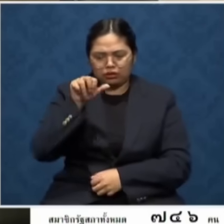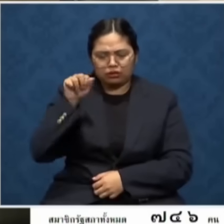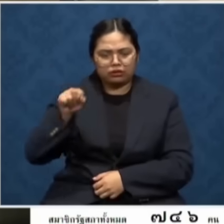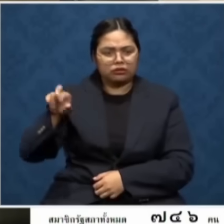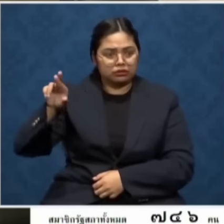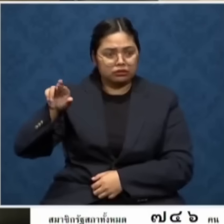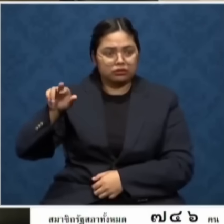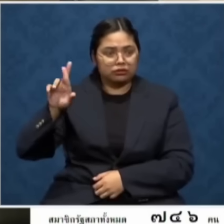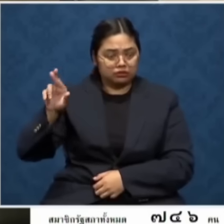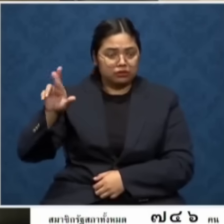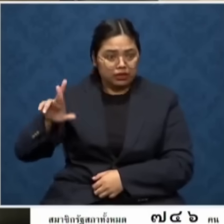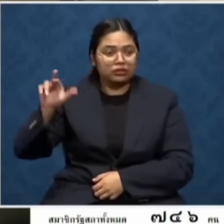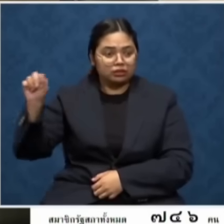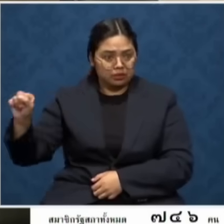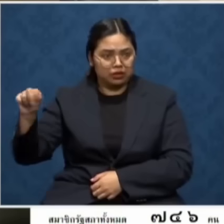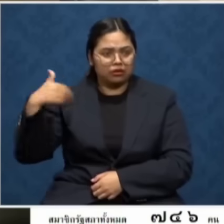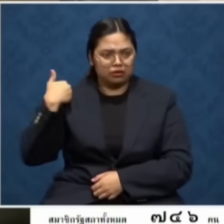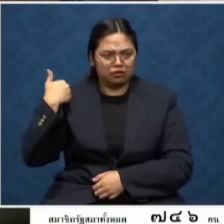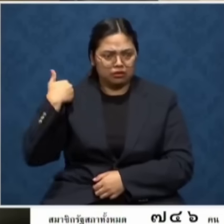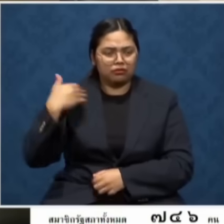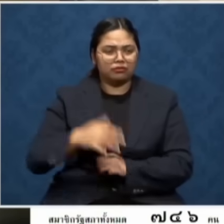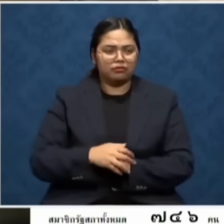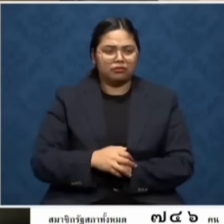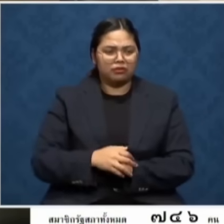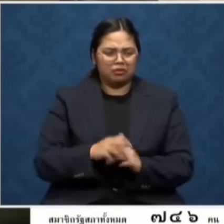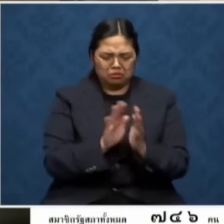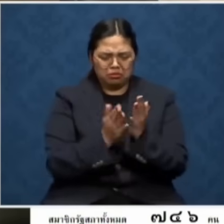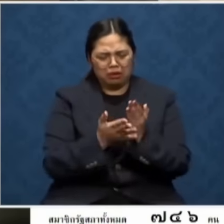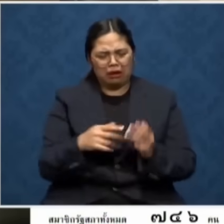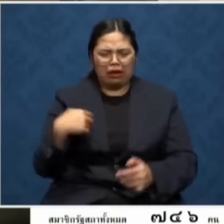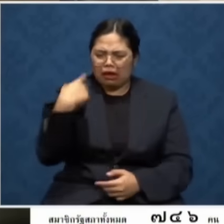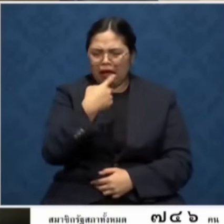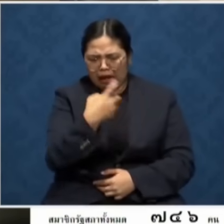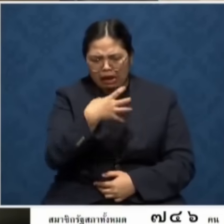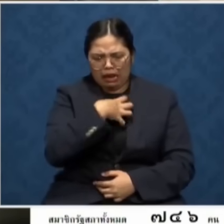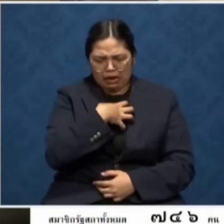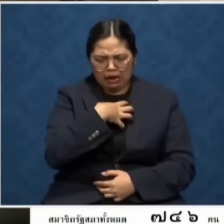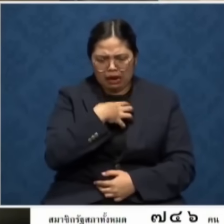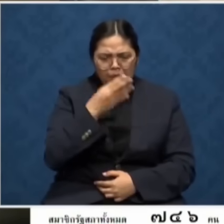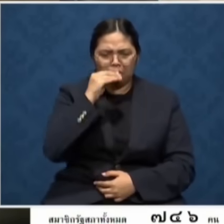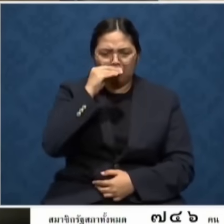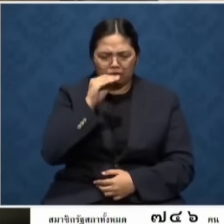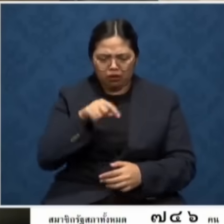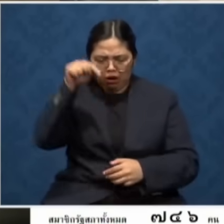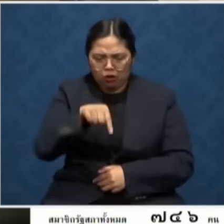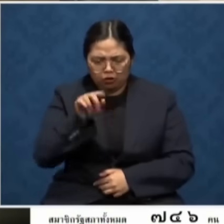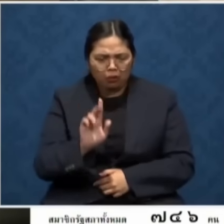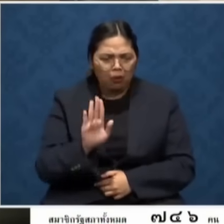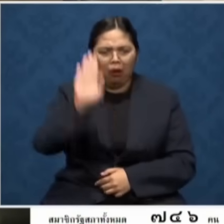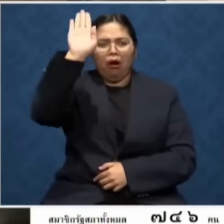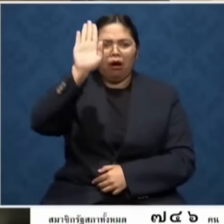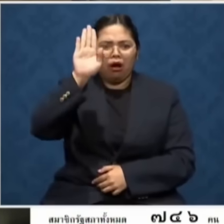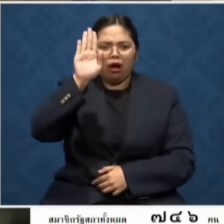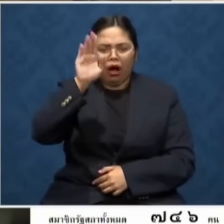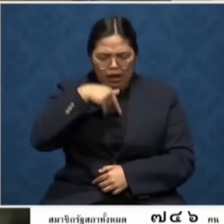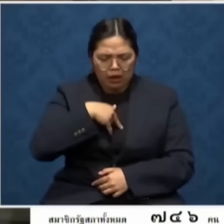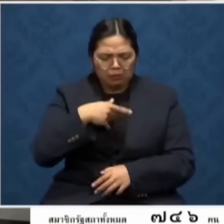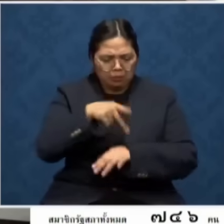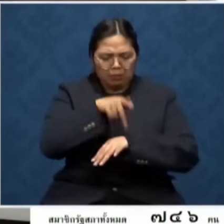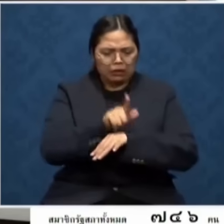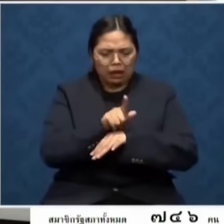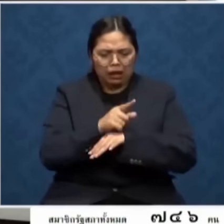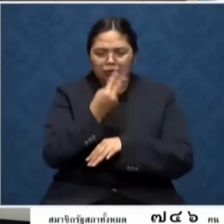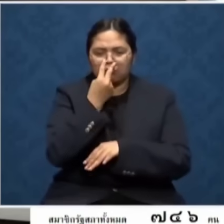หน้าทุกคนประธานก็เปิดตลอดใครนึกอยากก็พูดก็กดแล้วก็ตะโกนพูดกันมาเลยไม่เคยเห็นหัวท่านประธาน